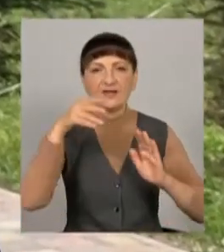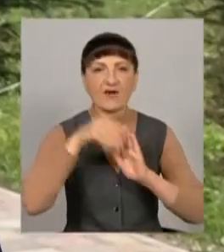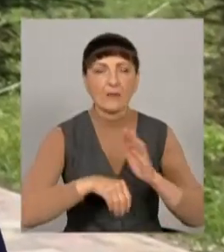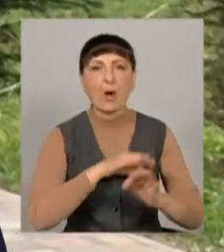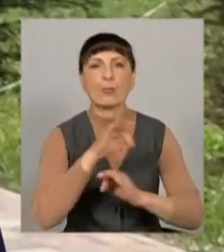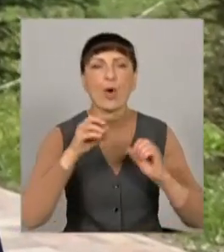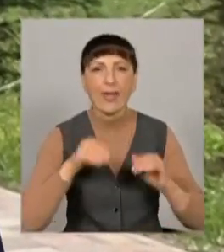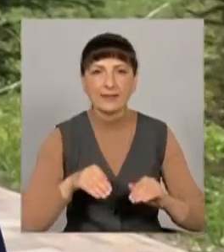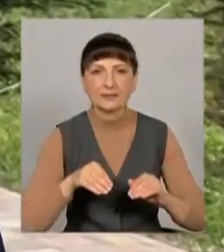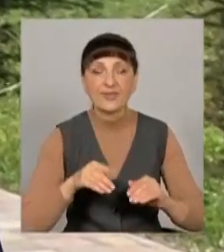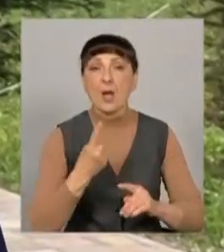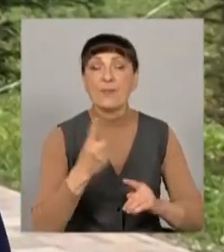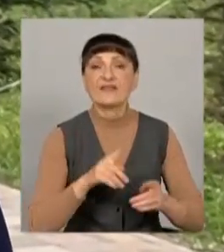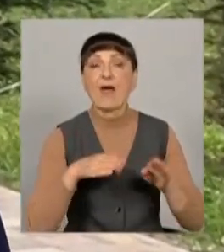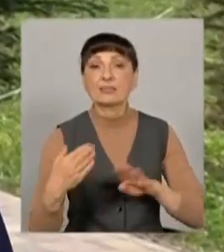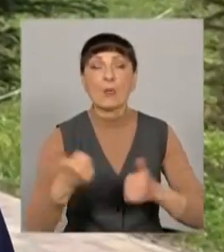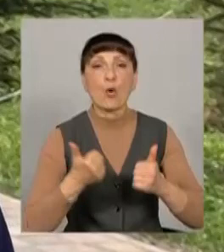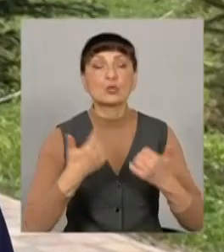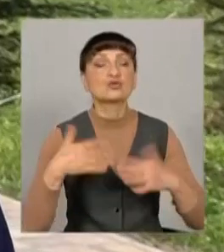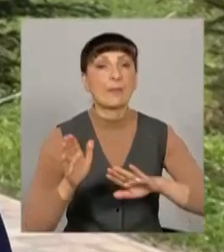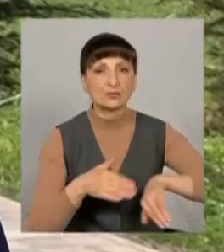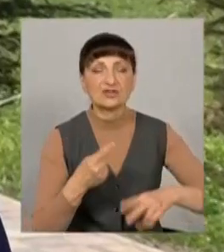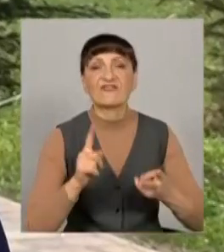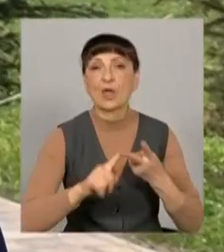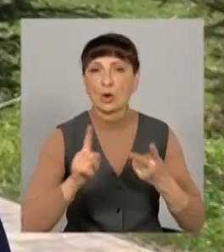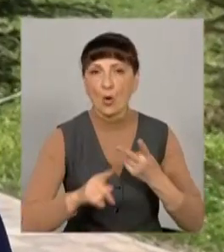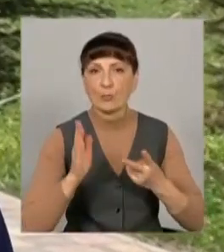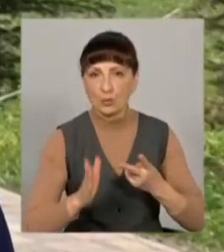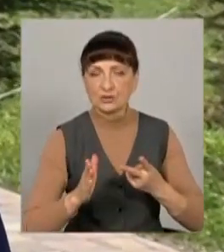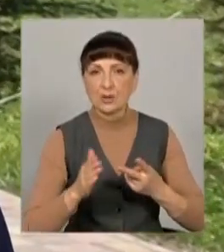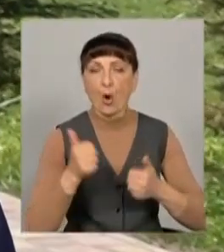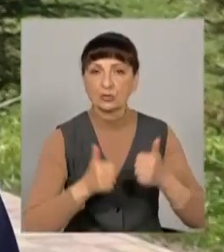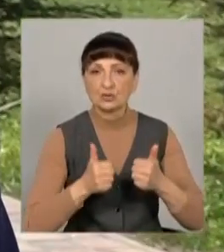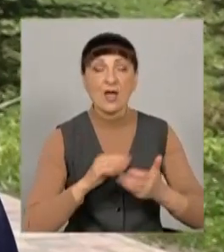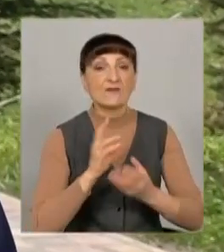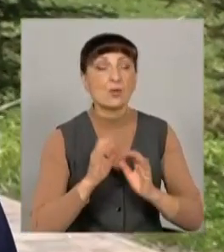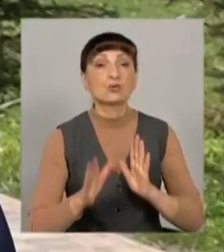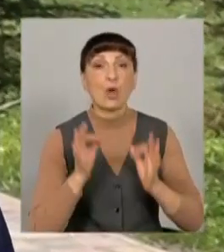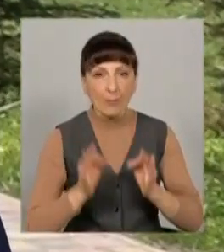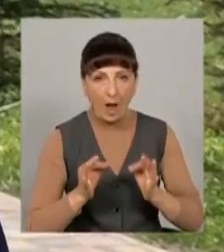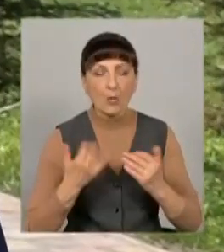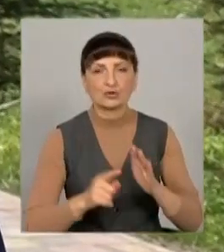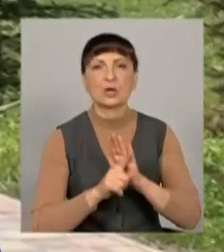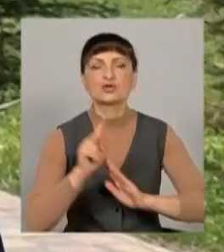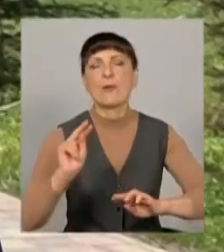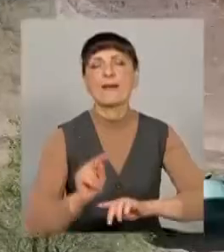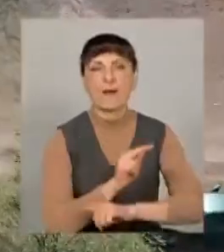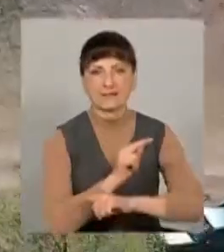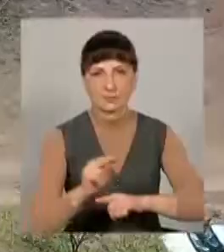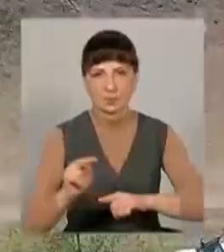ГЧП. Первый этап конкурса прошел, сейчас второй этап проходит. Дай бог, если все нормально будет, то уже начнем реконструкцию